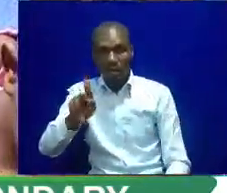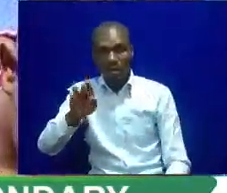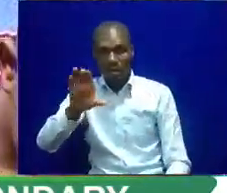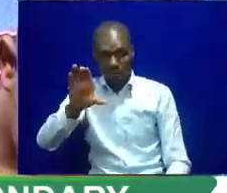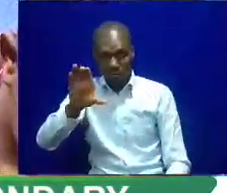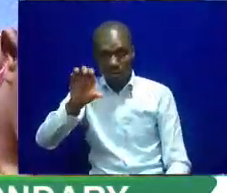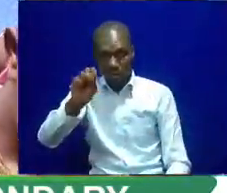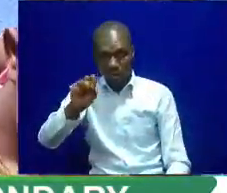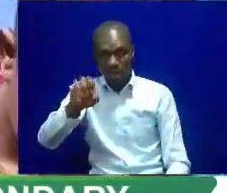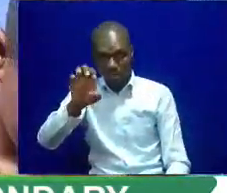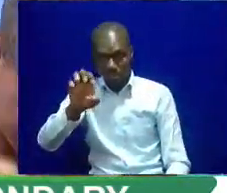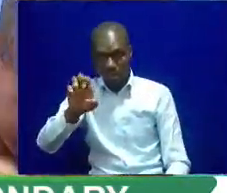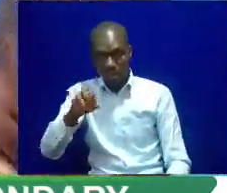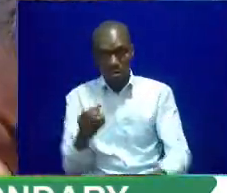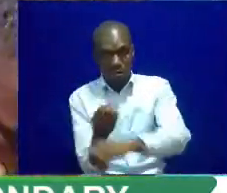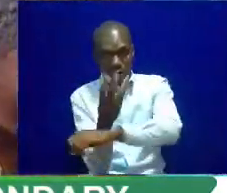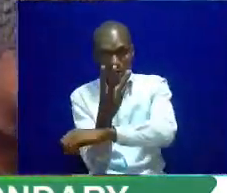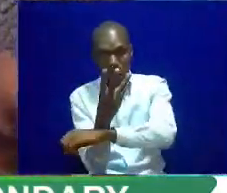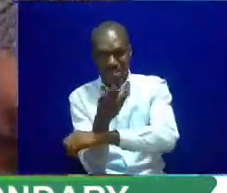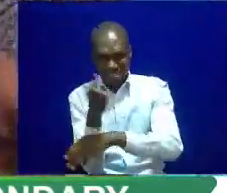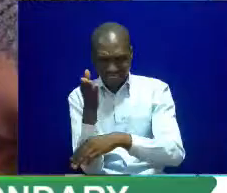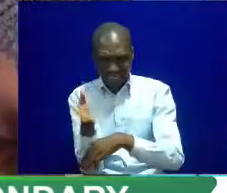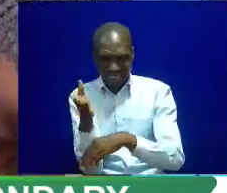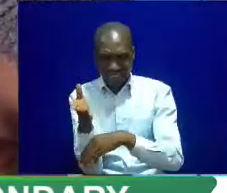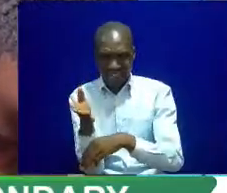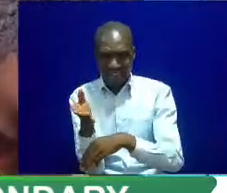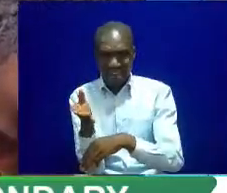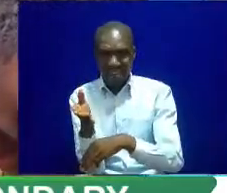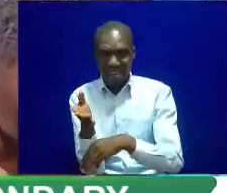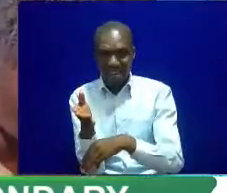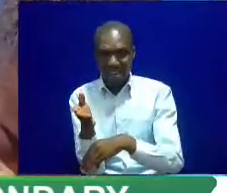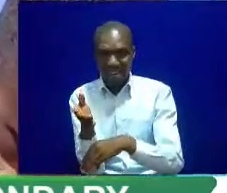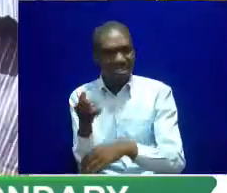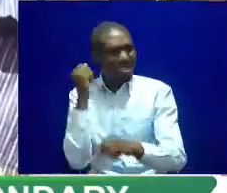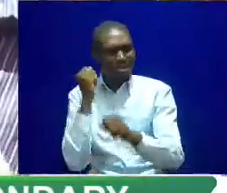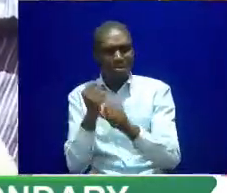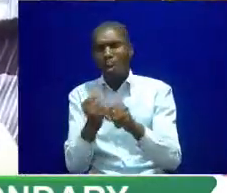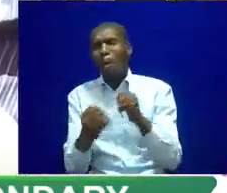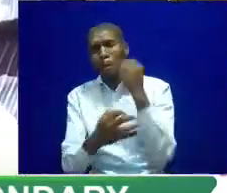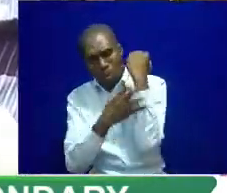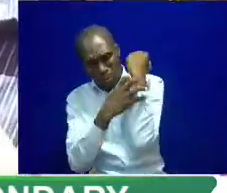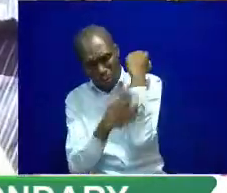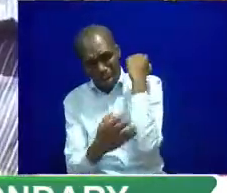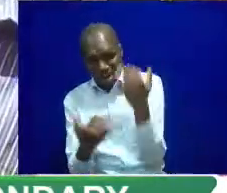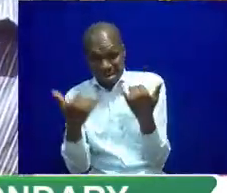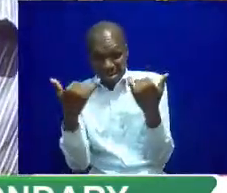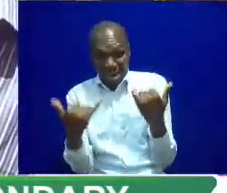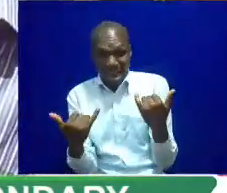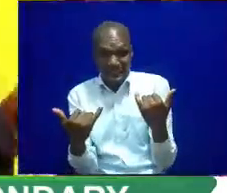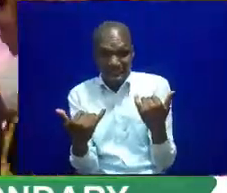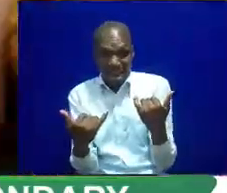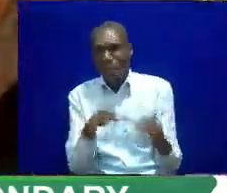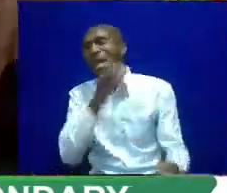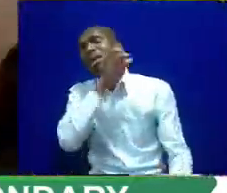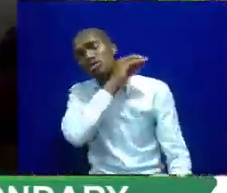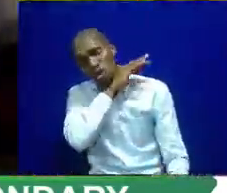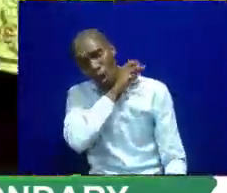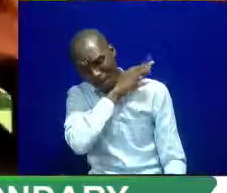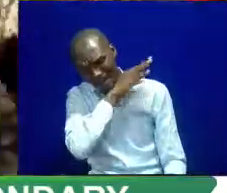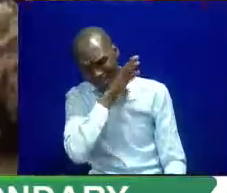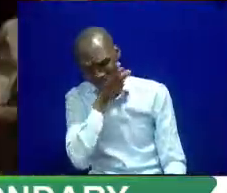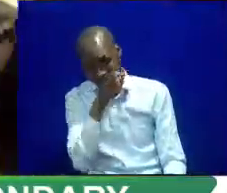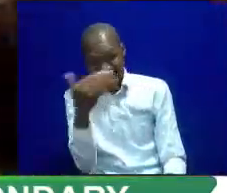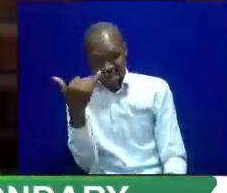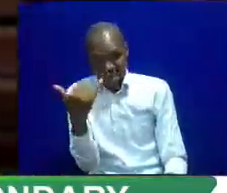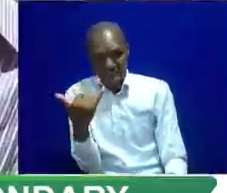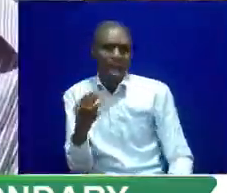kidato cha 4 hapa hivi nyabyosi naona walifanya vibaya sana. Sasa kitu yenye tunalalamikia kwa sasa